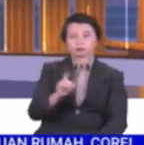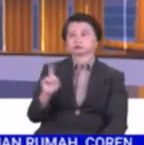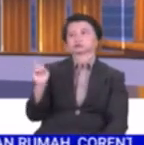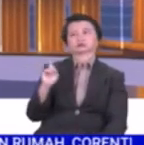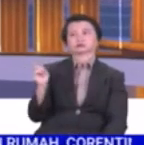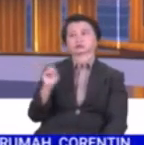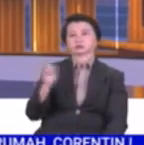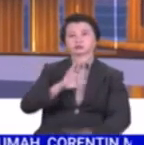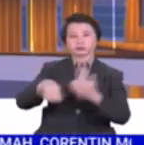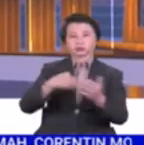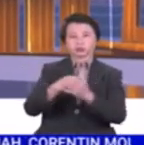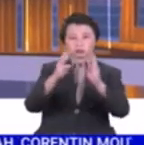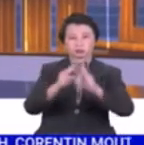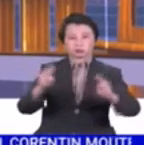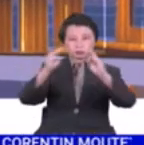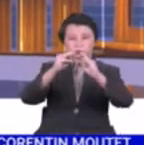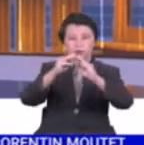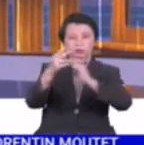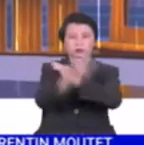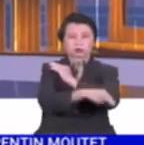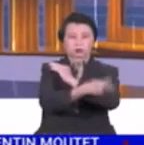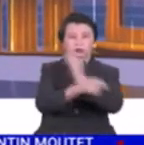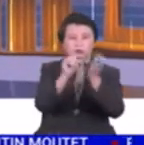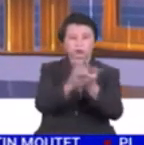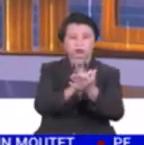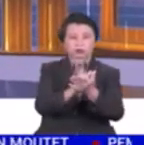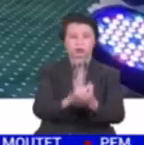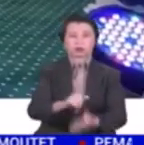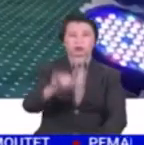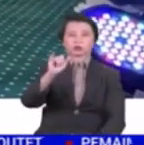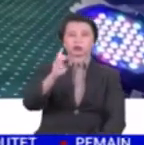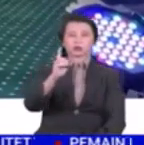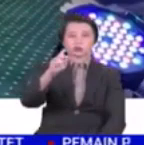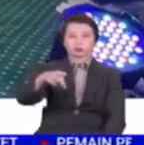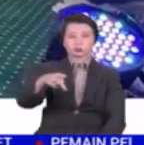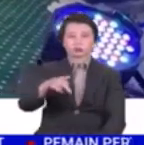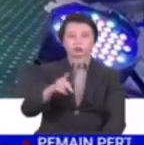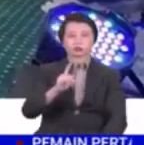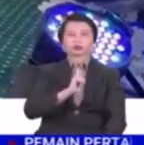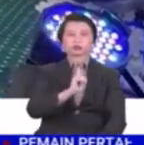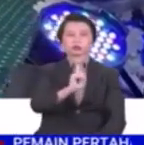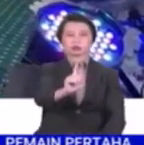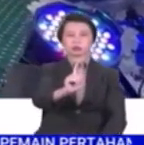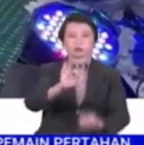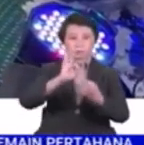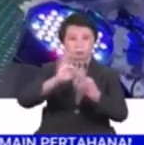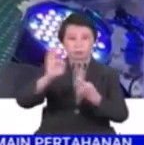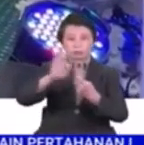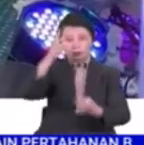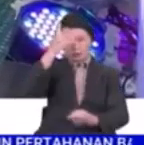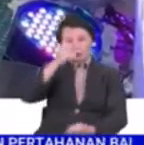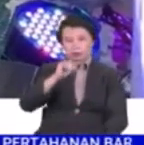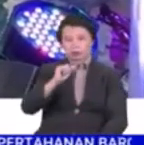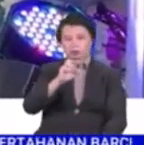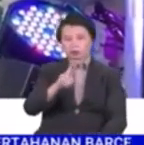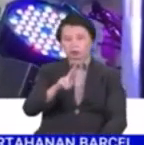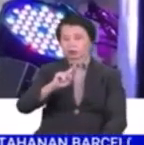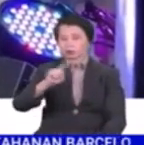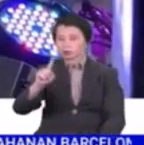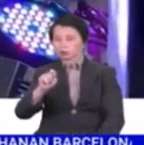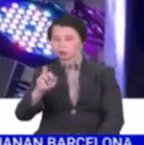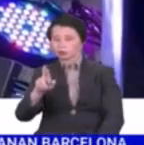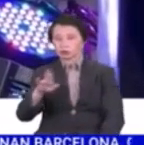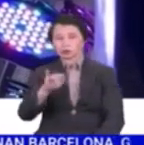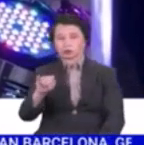Jumaat di semua masjid di negeri itu. Yang di-Pertua Majlis Agama Islam Negeri Pulau Pinang, Datuk Insinyur Ahmad Zakiuddin